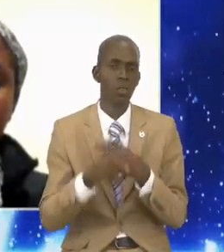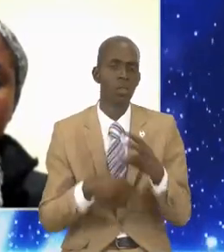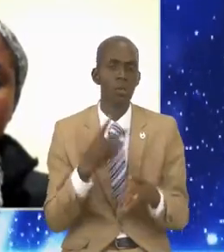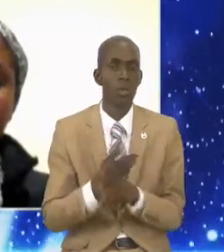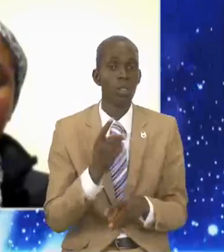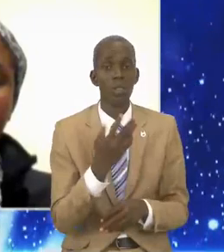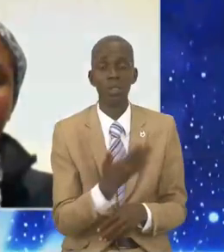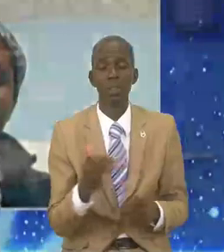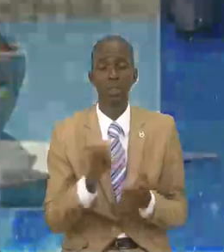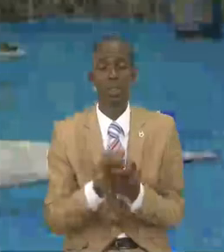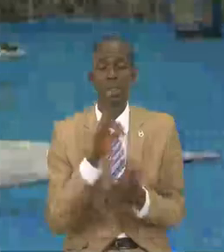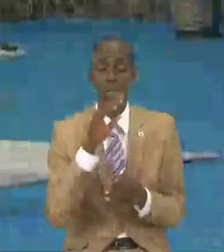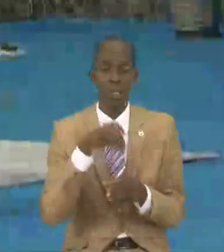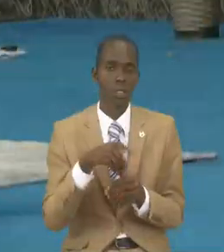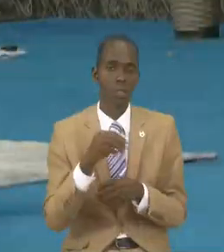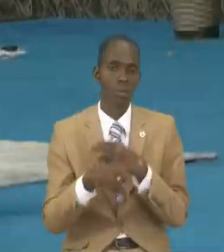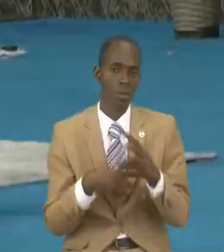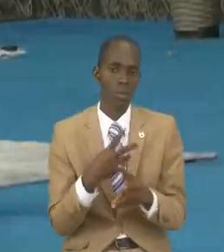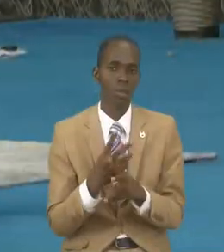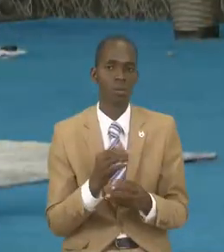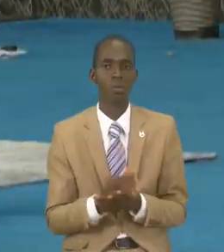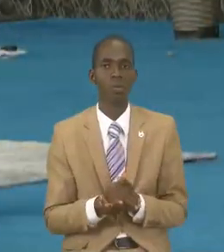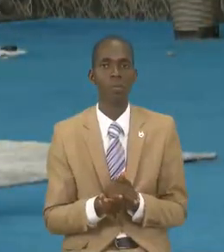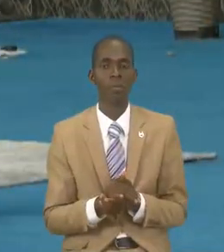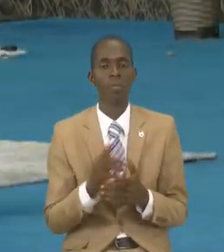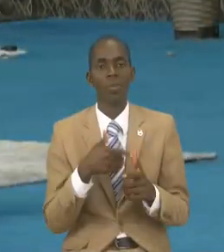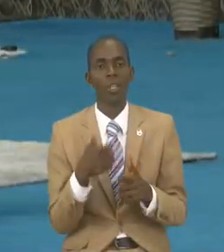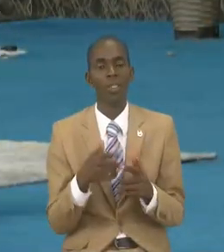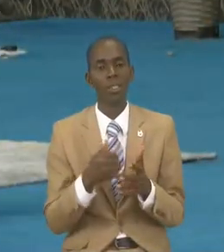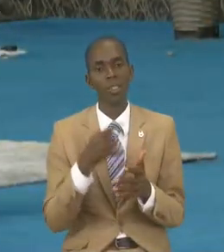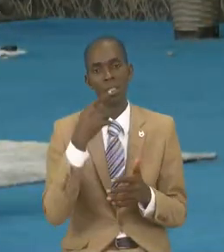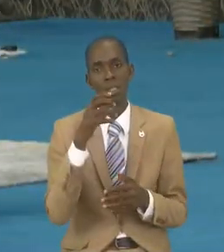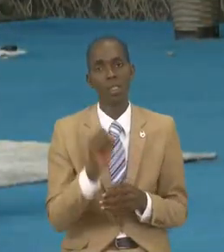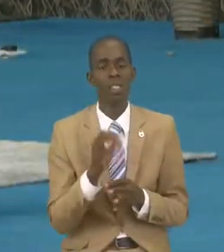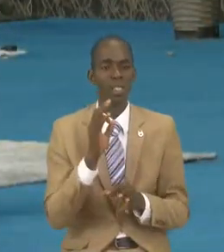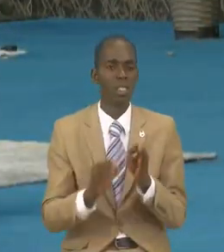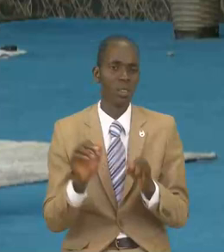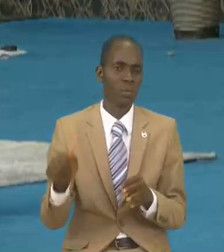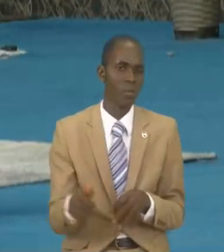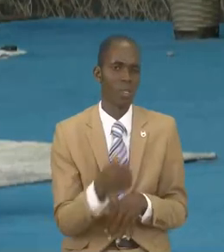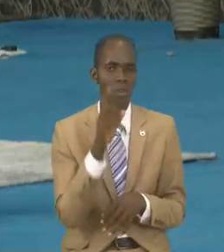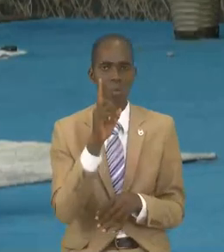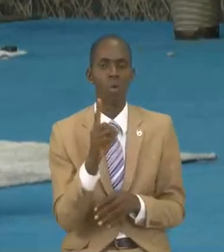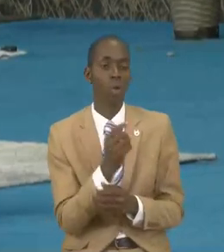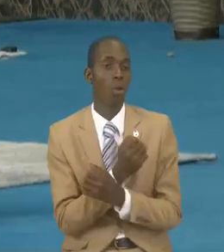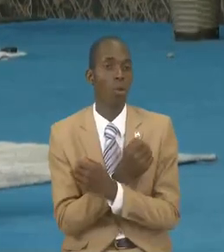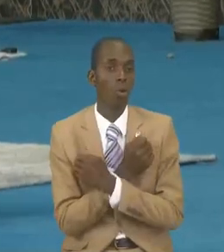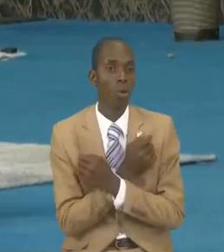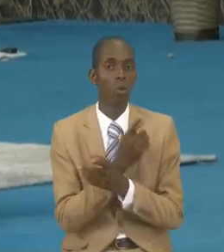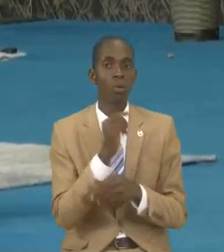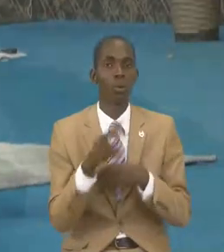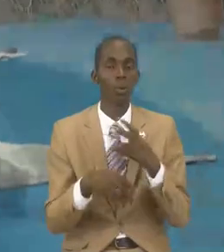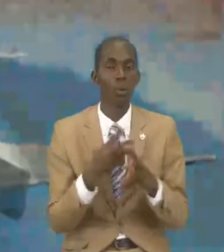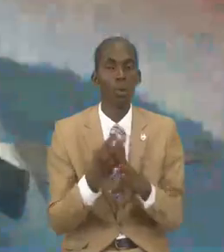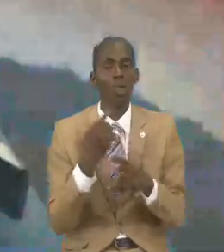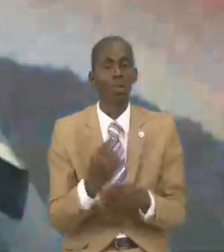Les choses qui sont dans le monde. Et il dit, si quelqu'un aime le monde,